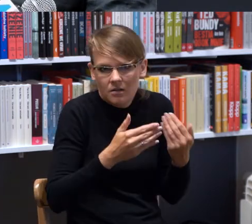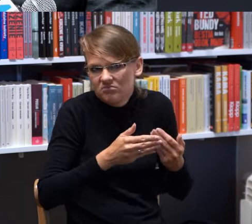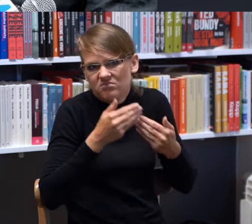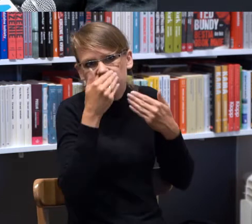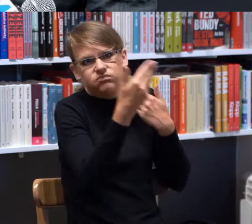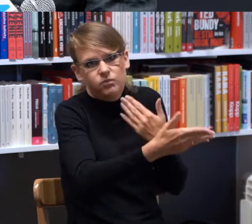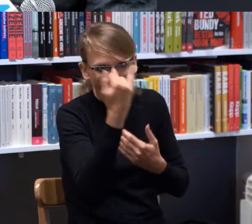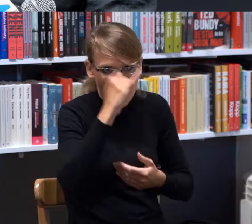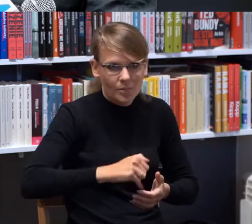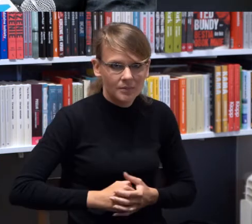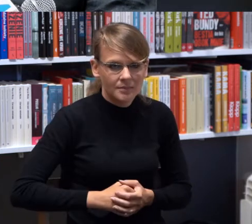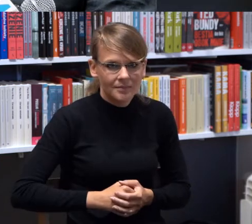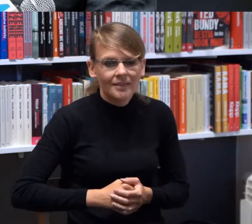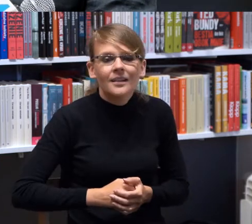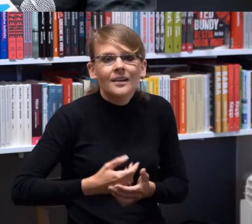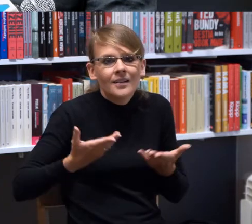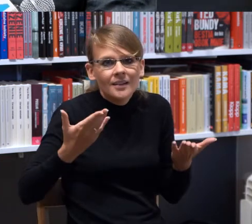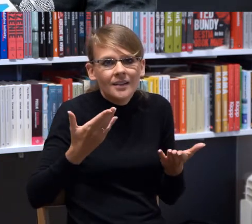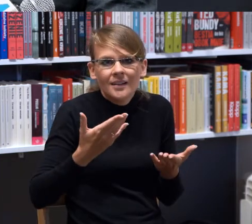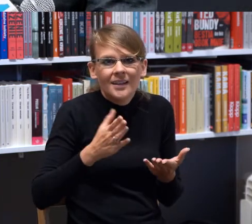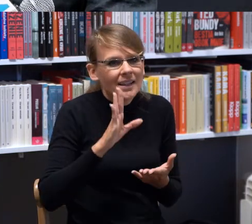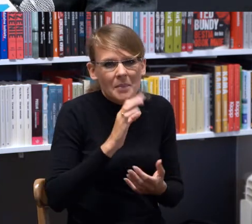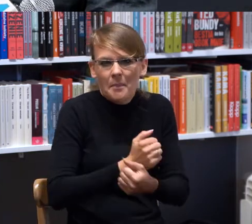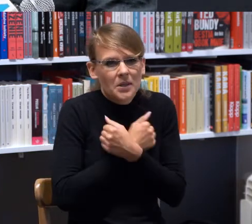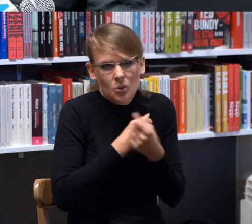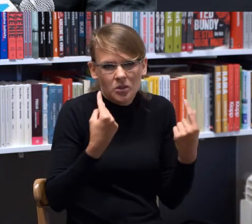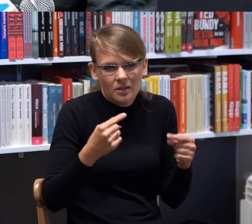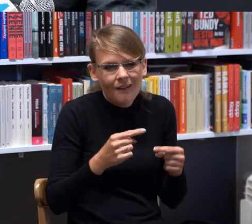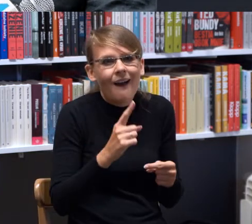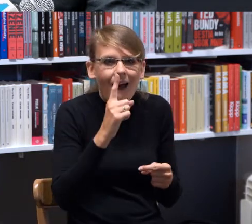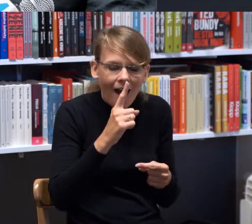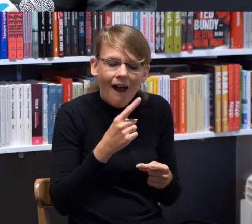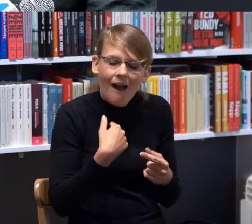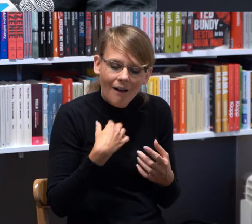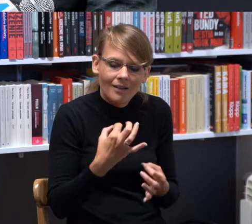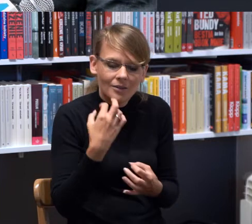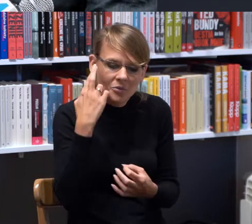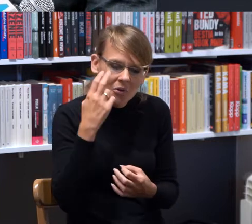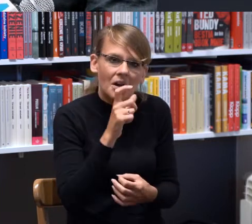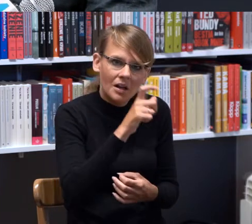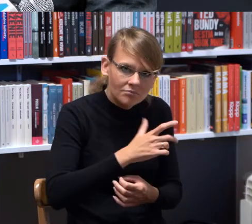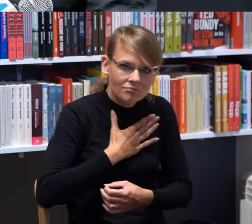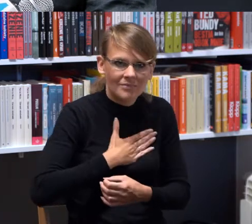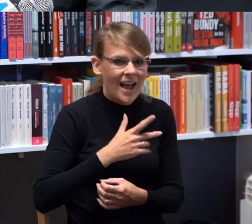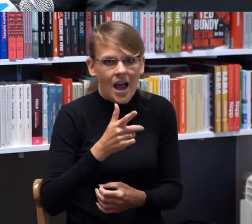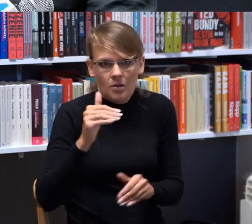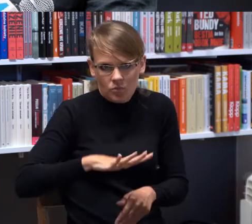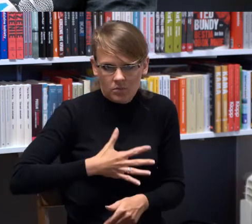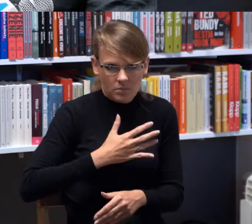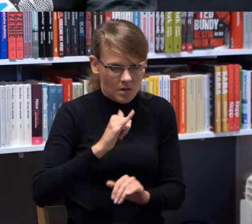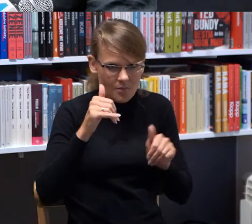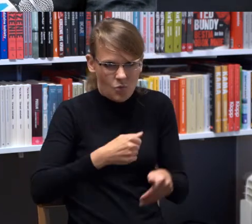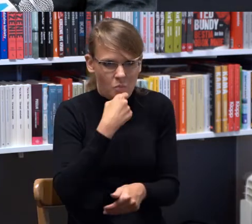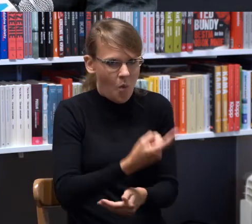tego też, że mówiąc, że no nie, chyba nie było miłości, ale sympatia odkryta, że to jest kontrowersyjne, no bo jak można powiedzieć, że się nie